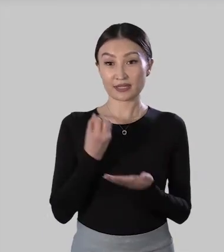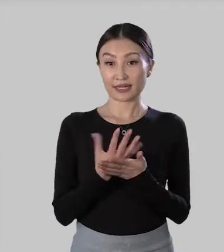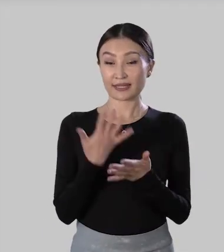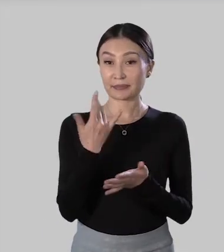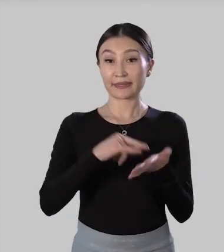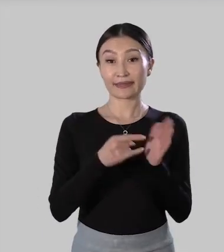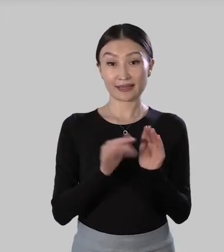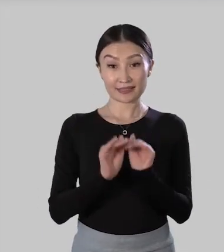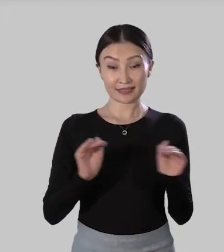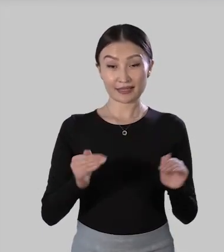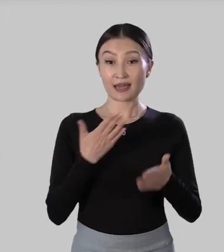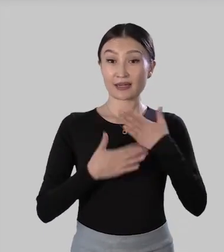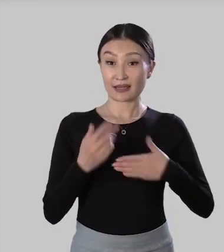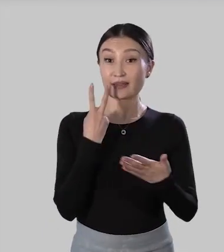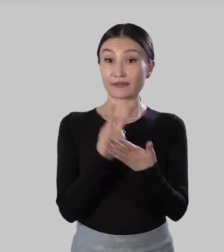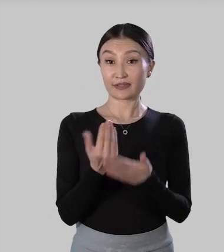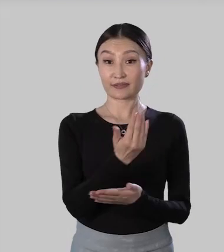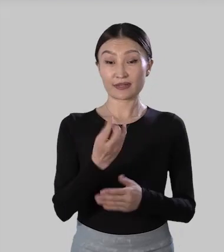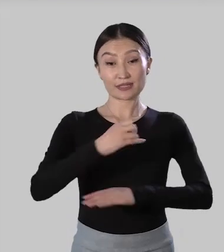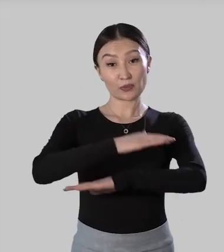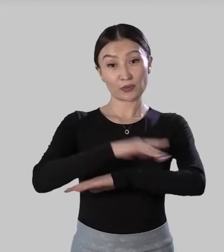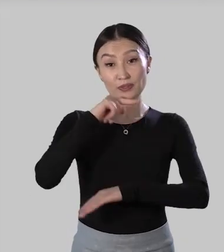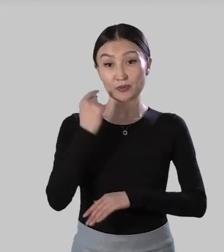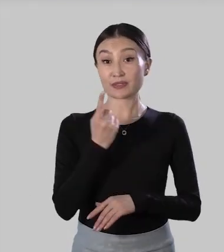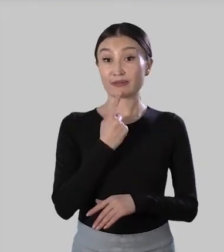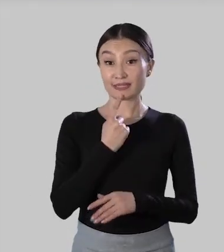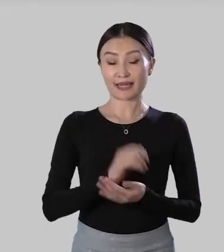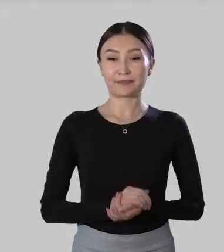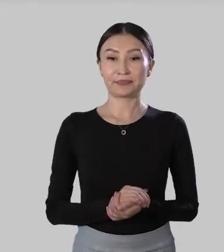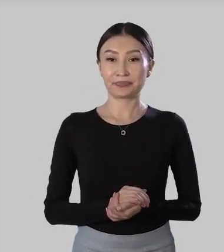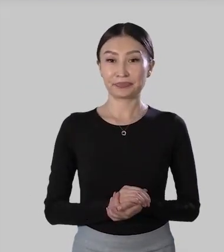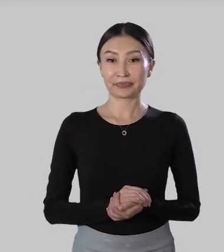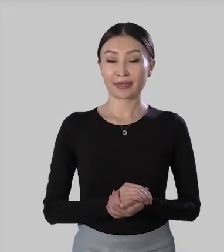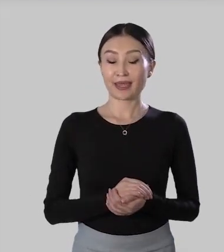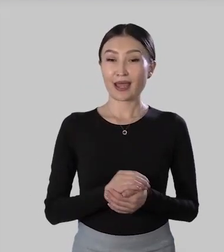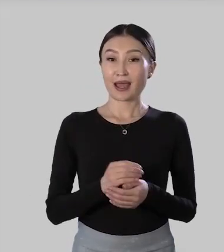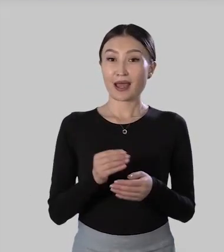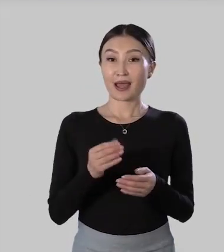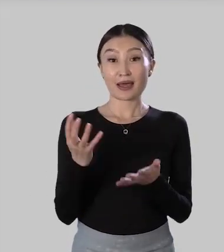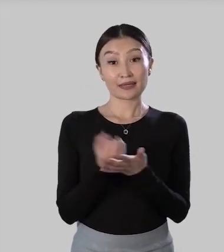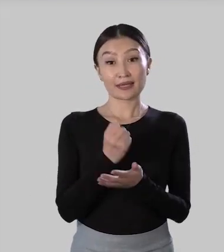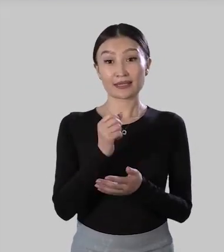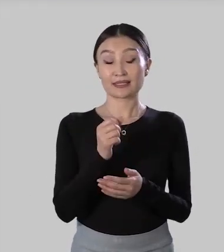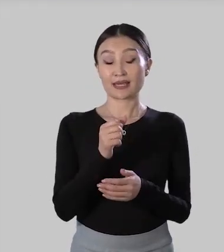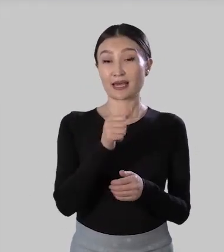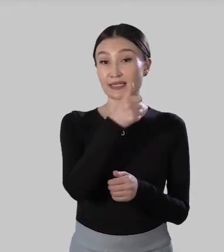Здравствуйте, дорогие пятиклассники! Я рада приветствовать вас на уроке русского языка. Отгадайте